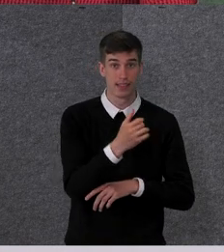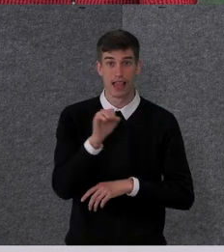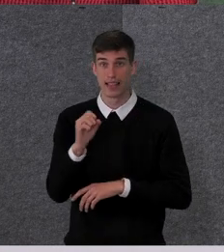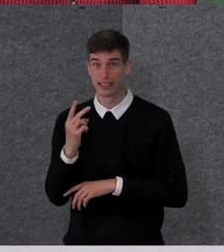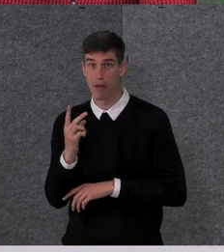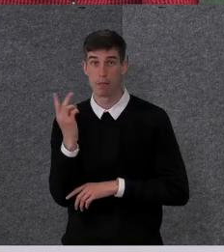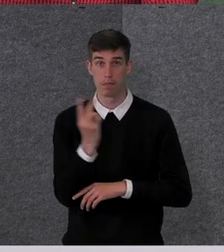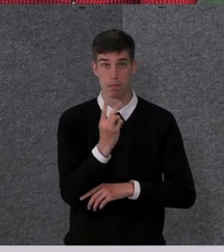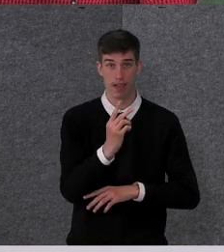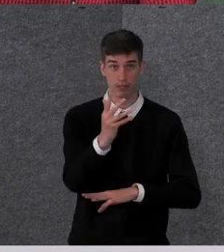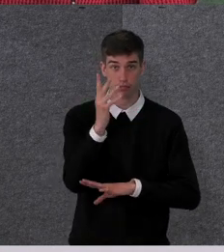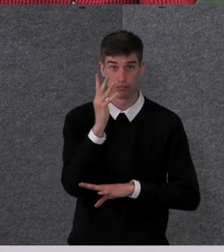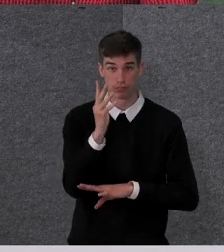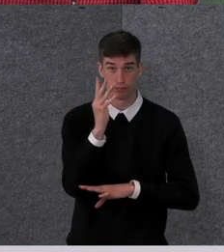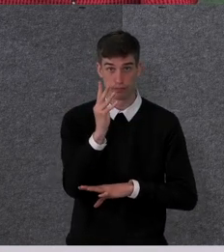Verbund vorstellen.